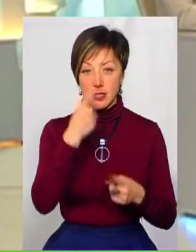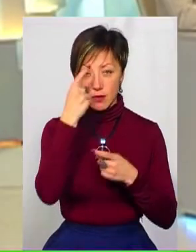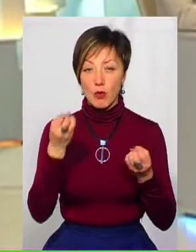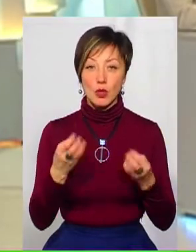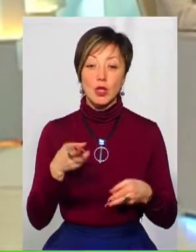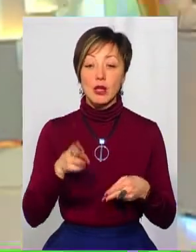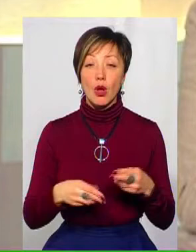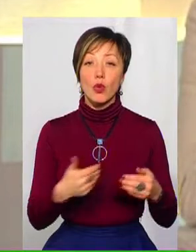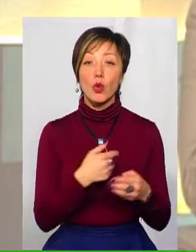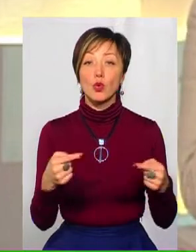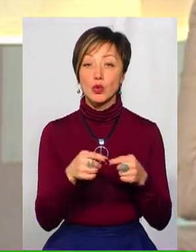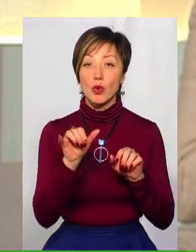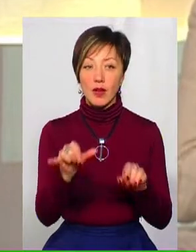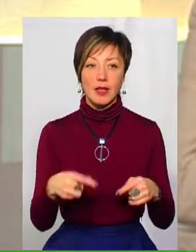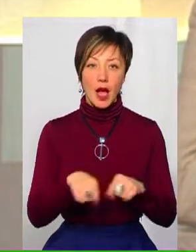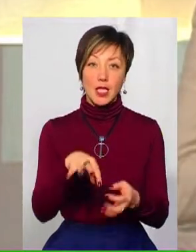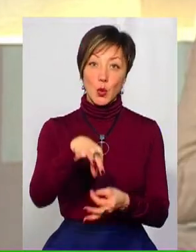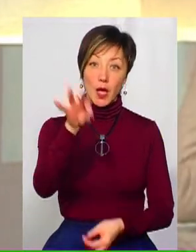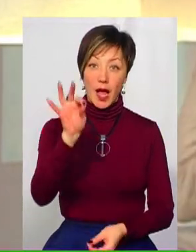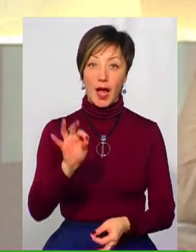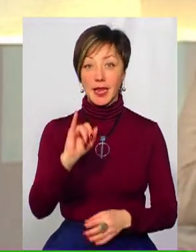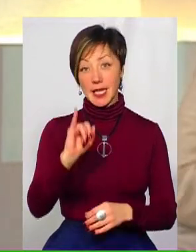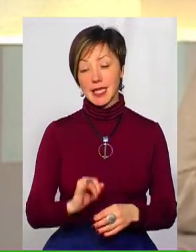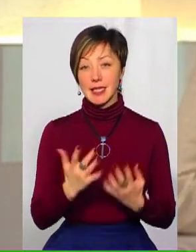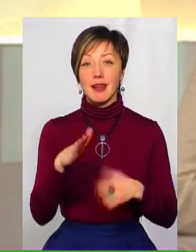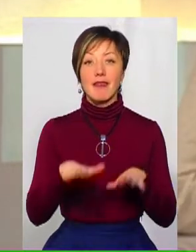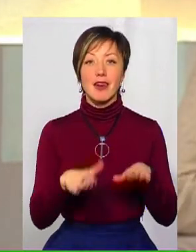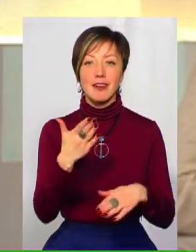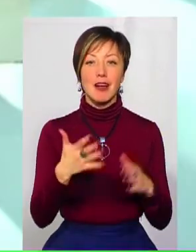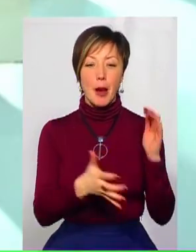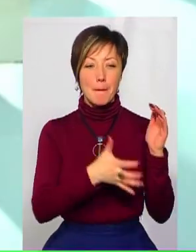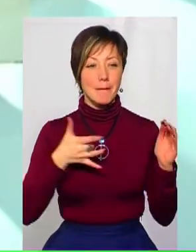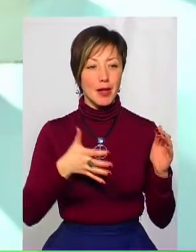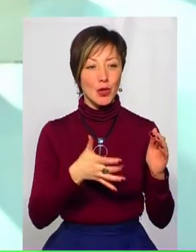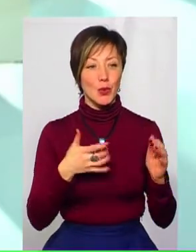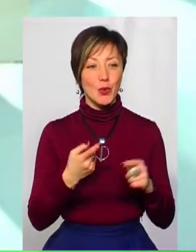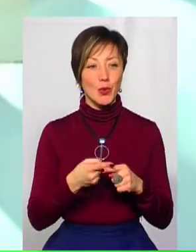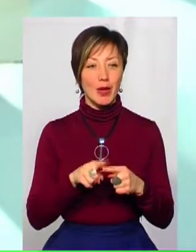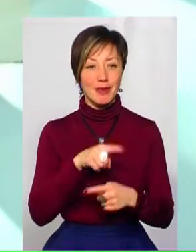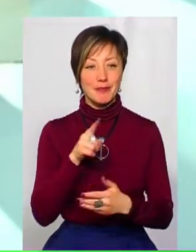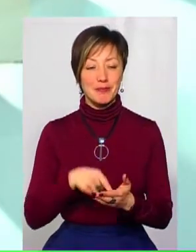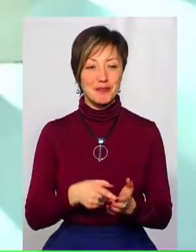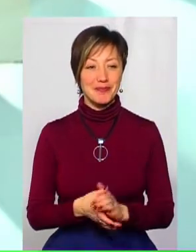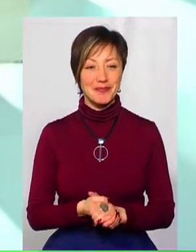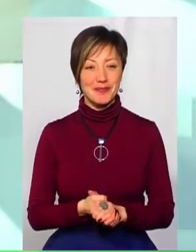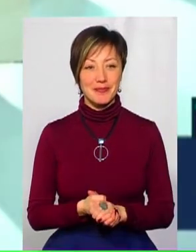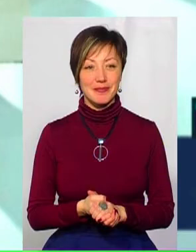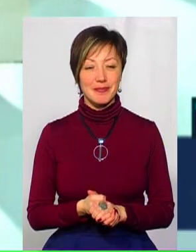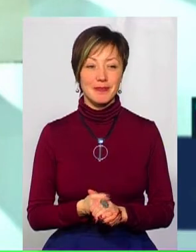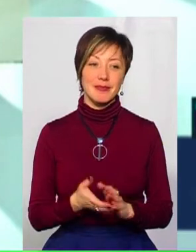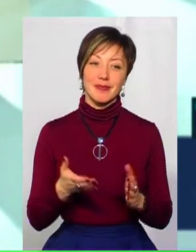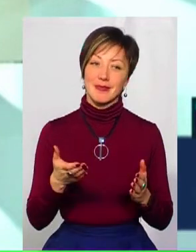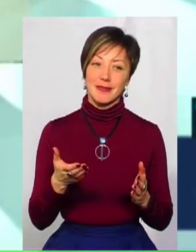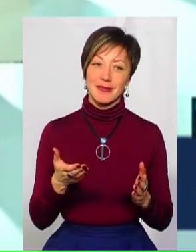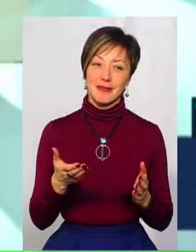наостанок хотів уточнити. Ви така струнка, тендітна. А скільки важить ваша бандура? Це гарне питання. Моя бандура